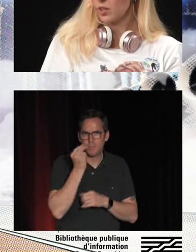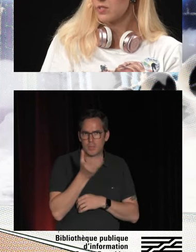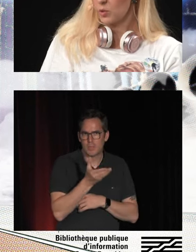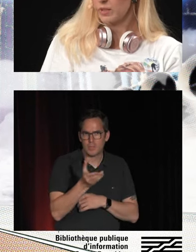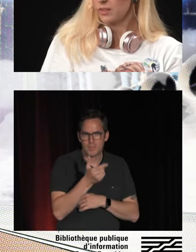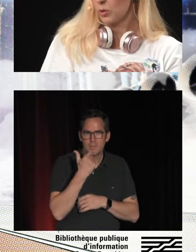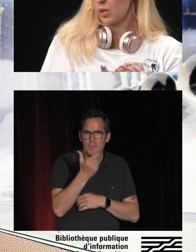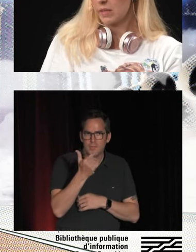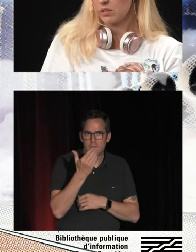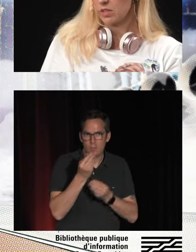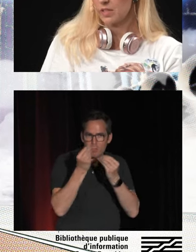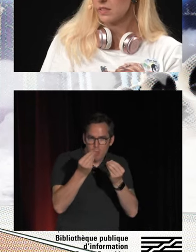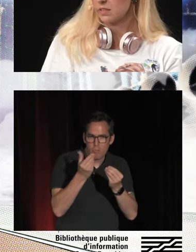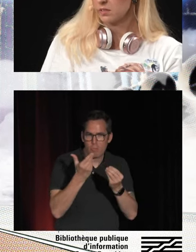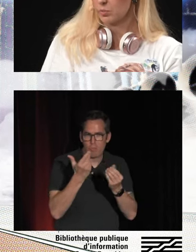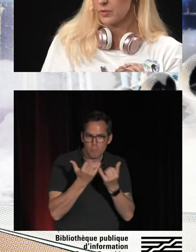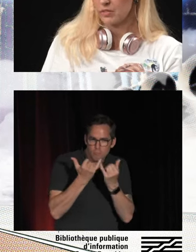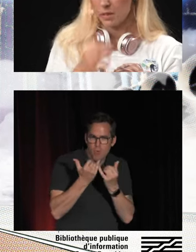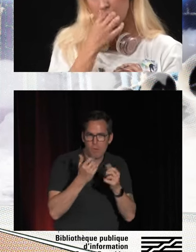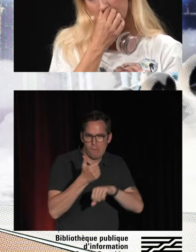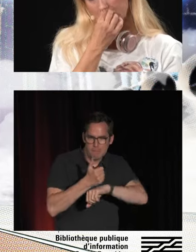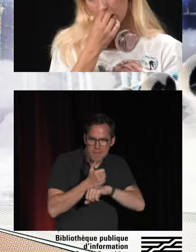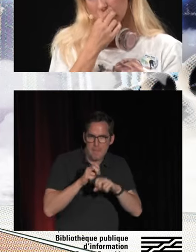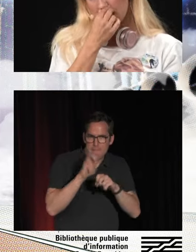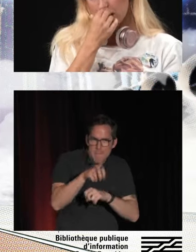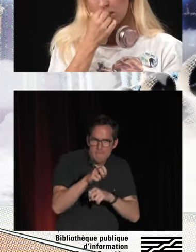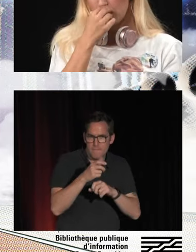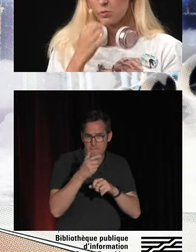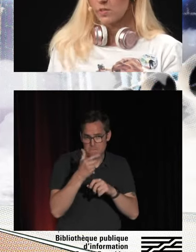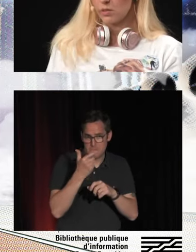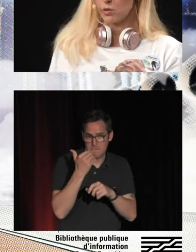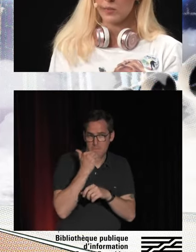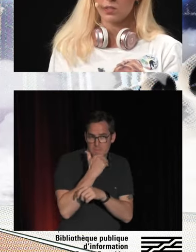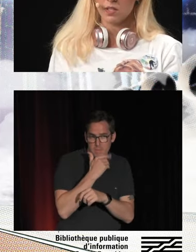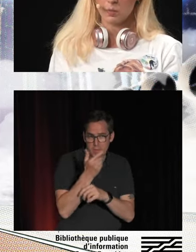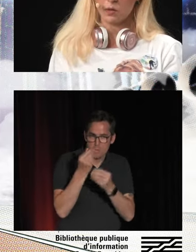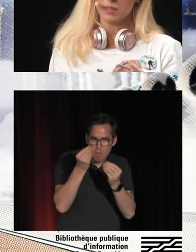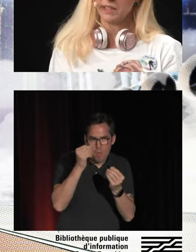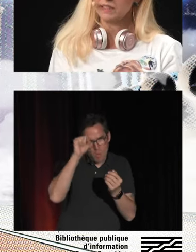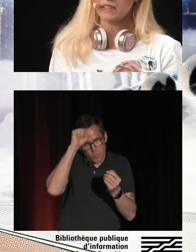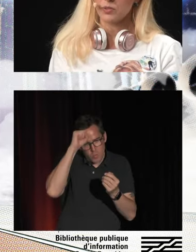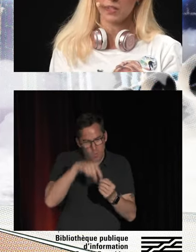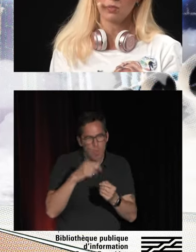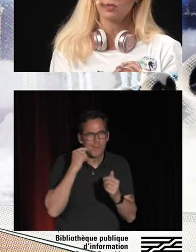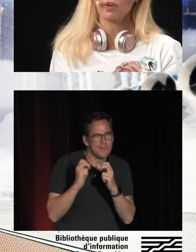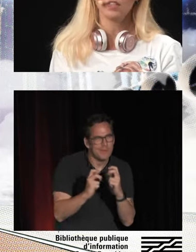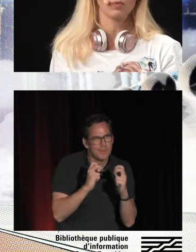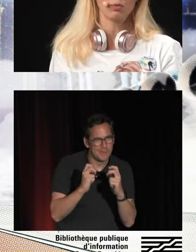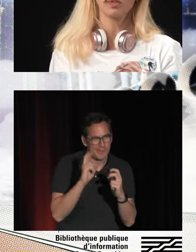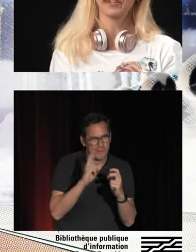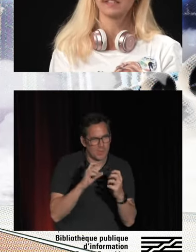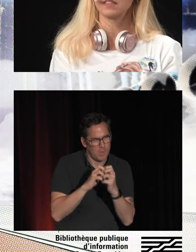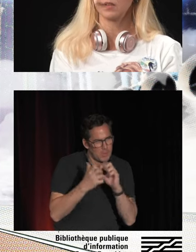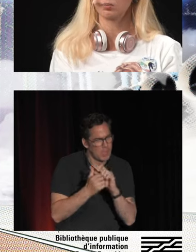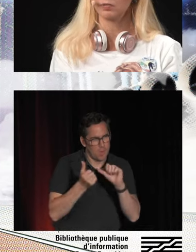le speedrun, c'est compliqué. Non, mais on n'aura pas le temps, en réalité, pour ce qui vient après. La leçon, c'est que le speedrun, c'est super compliqué et que c'est très frustrant et qu'il